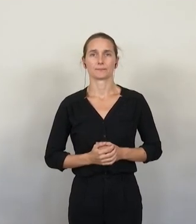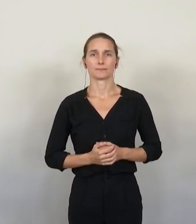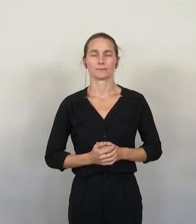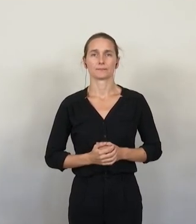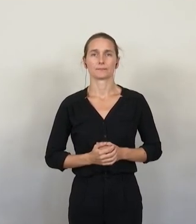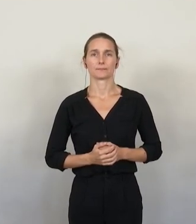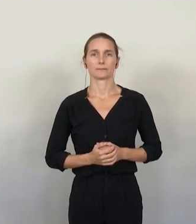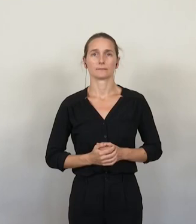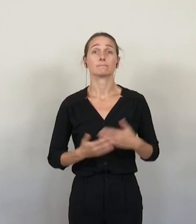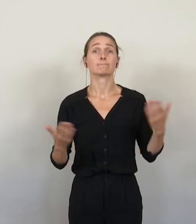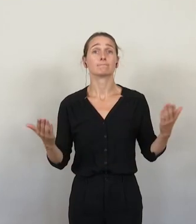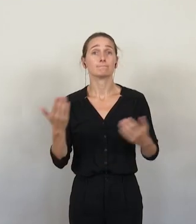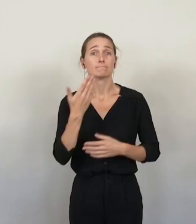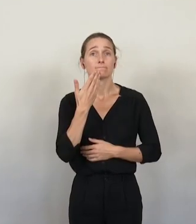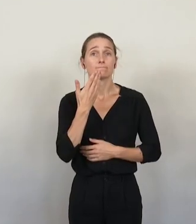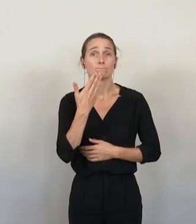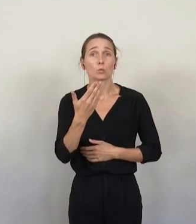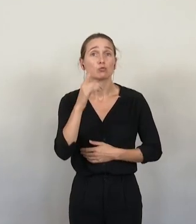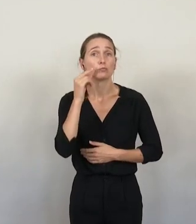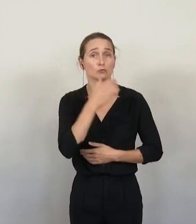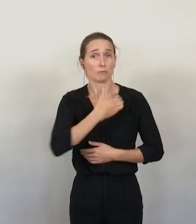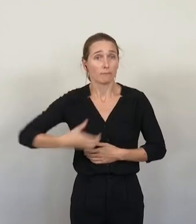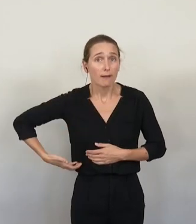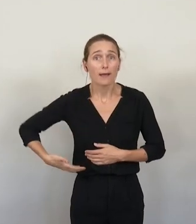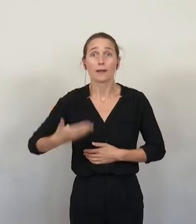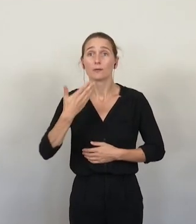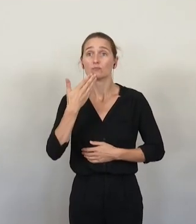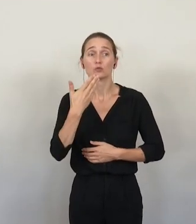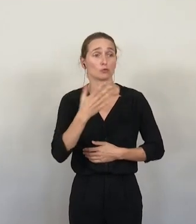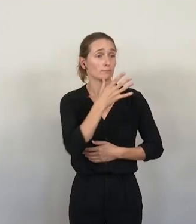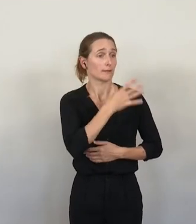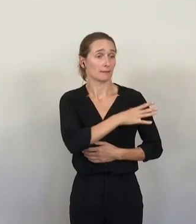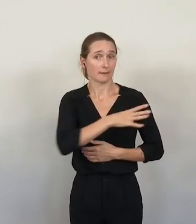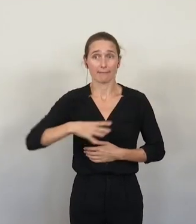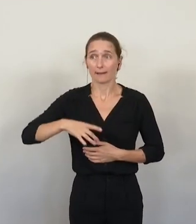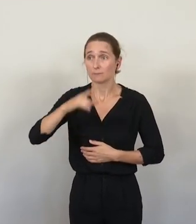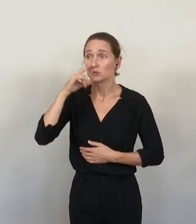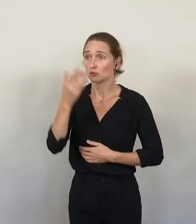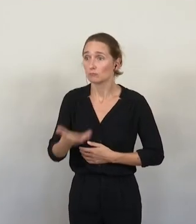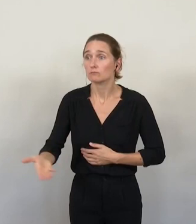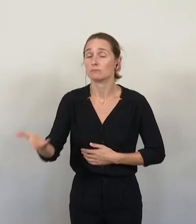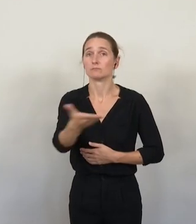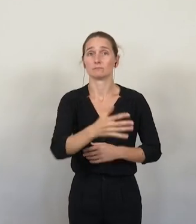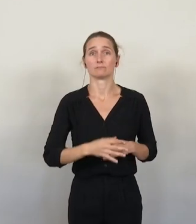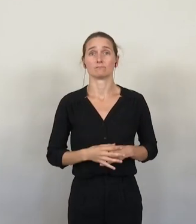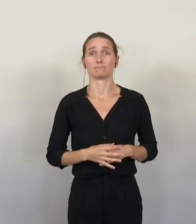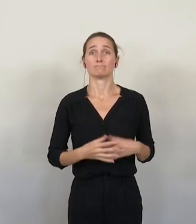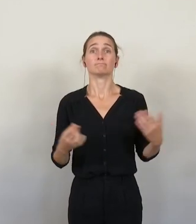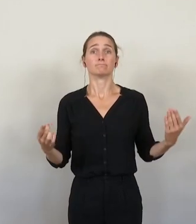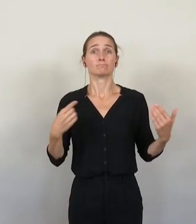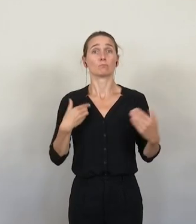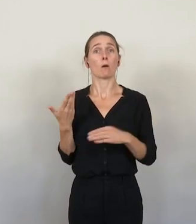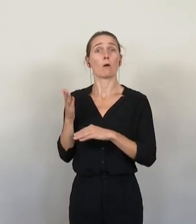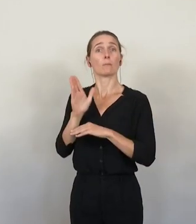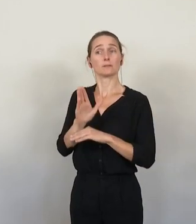bjour bonjour Monsieur le Maire bonjour mesdames bonjour messieurs donc je vais m'exprimer au nom